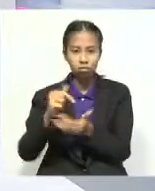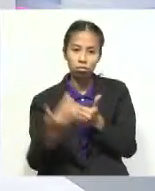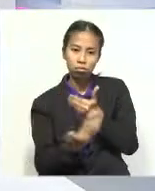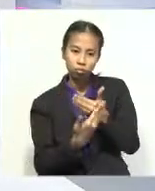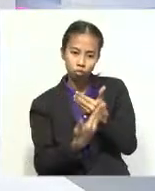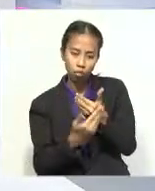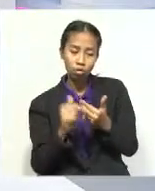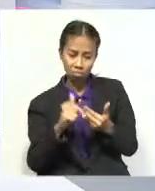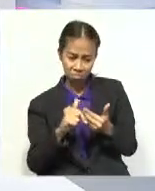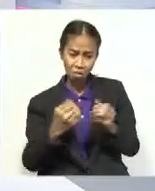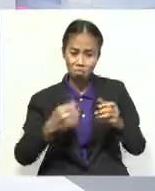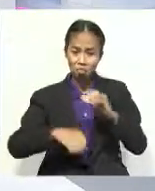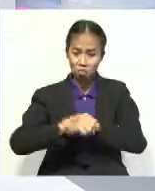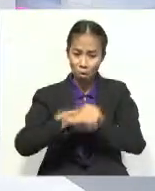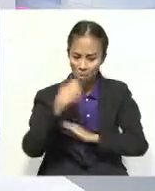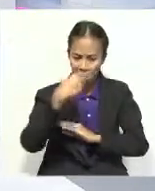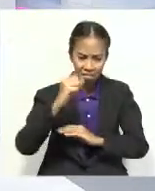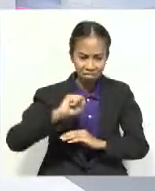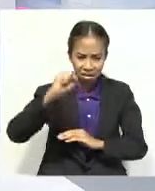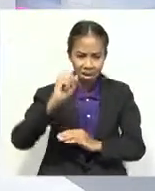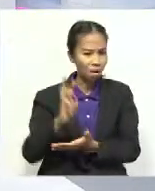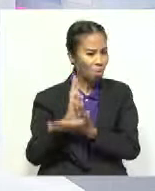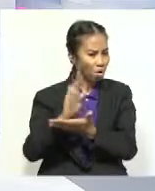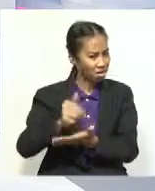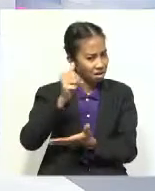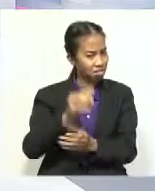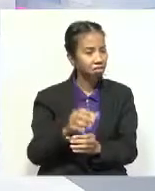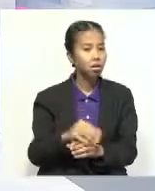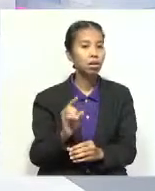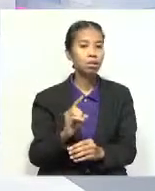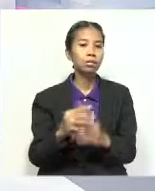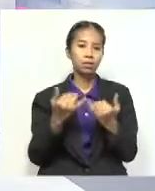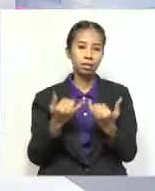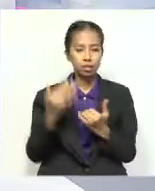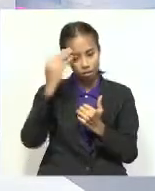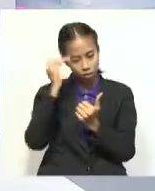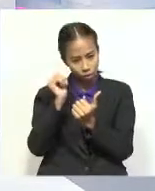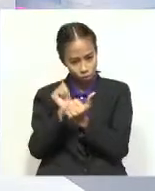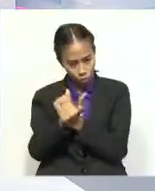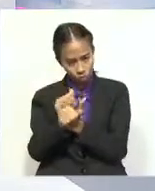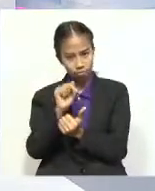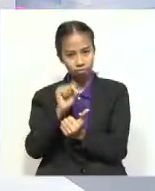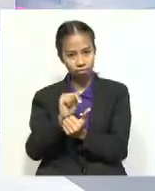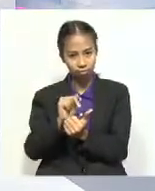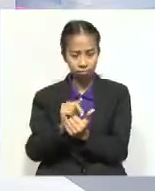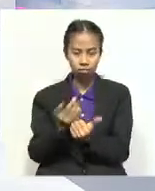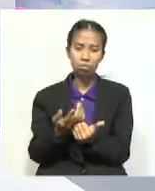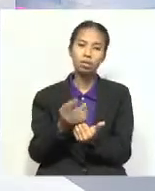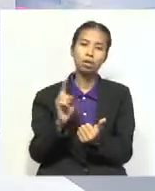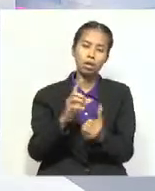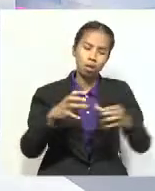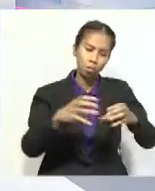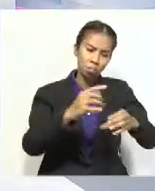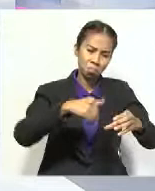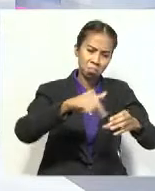ชวนทายผลฟุตบอลโลกนะคะโดยทางรองผู้บัญชาการตำรวจแห่งชาติพร้อมประสานไปยังเจ้าของเครือข่ายโทรศัพท์ที่ถูกก